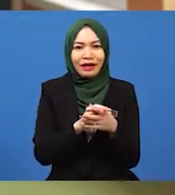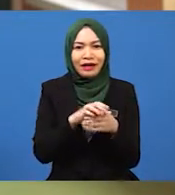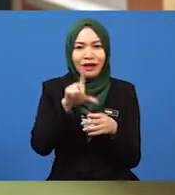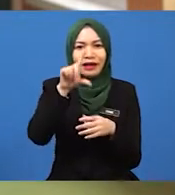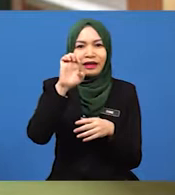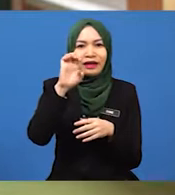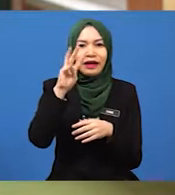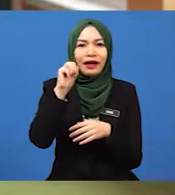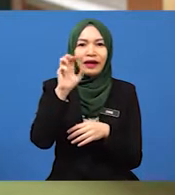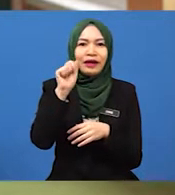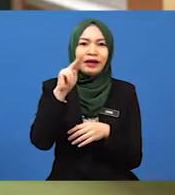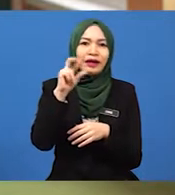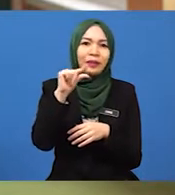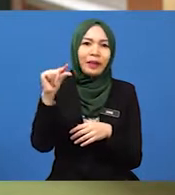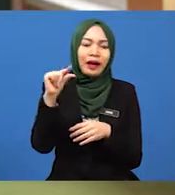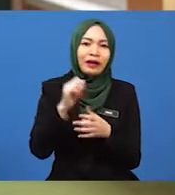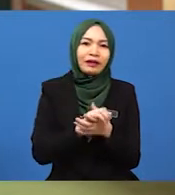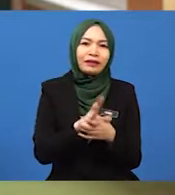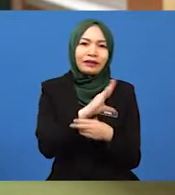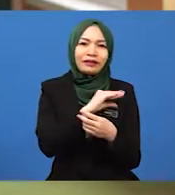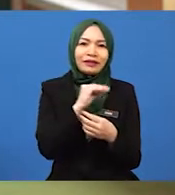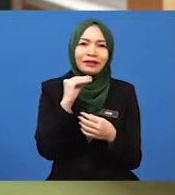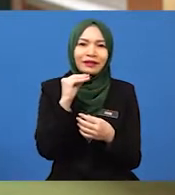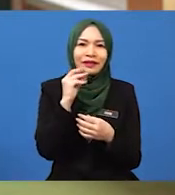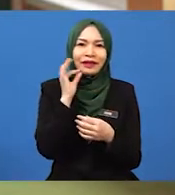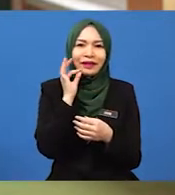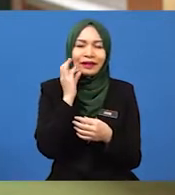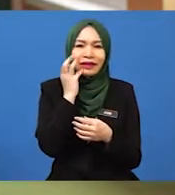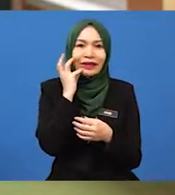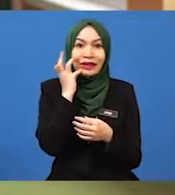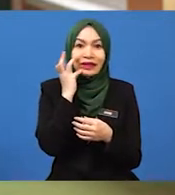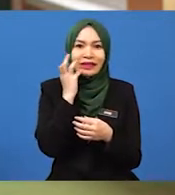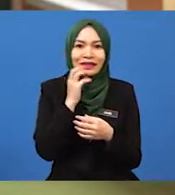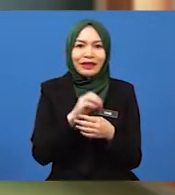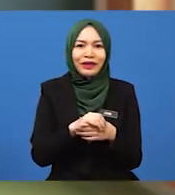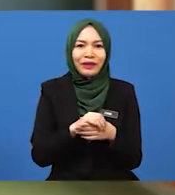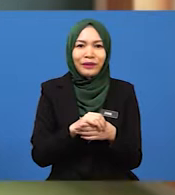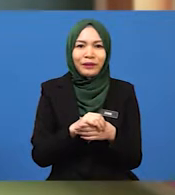raya. Nanti cuba pula ketupat palas.